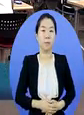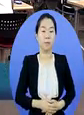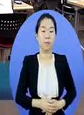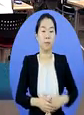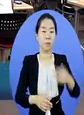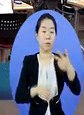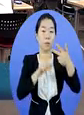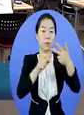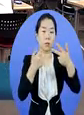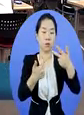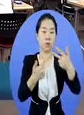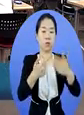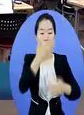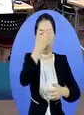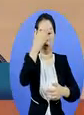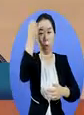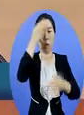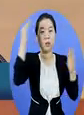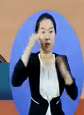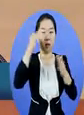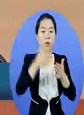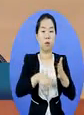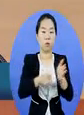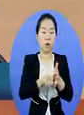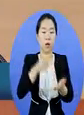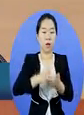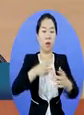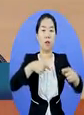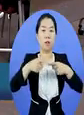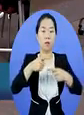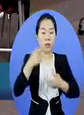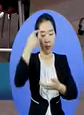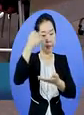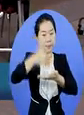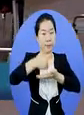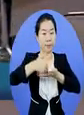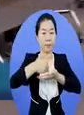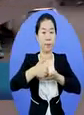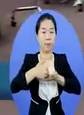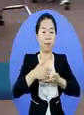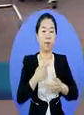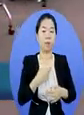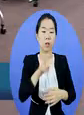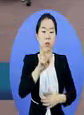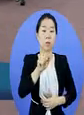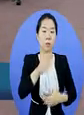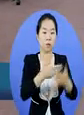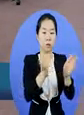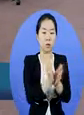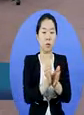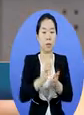앞서 지난 6월 관내 고등학생들을 대상으로 정책 제안 신청을 받았는데요. 25개 팀 95명 학생들이